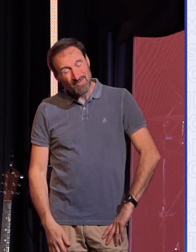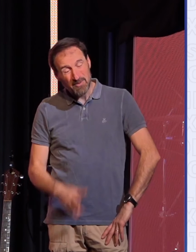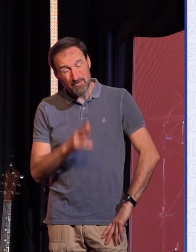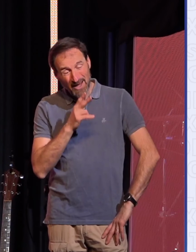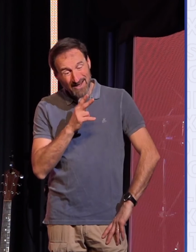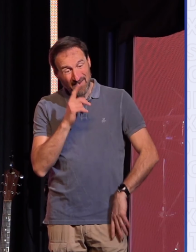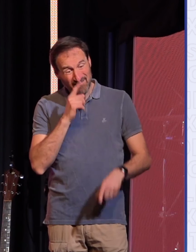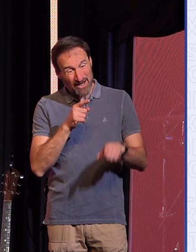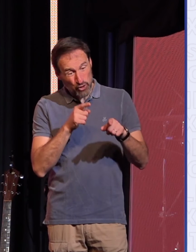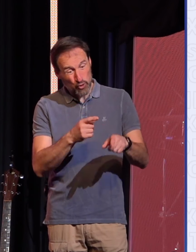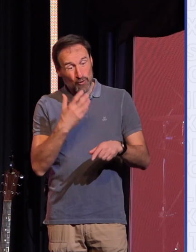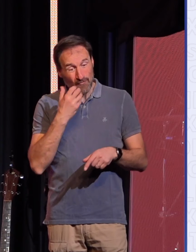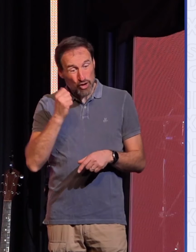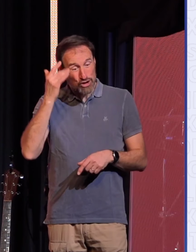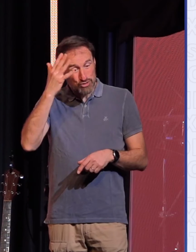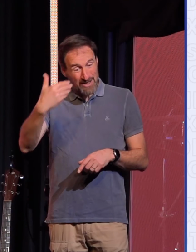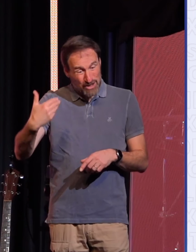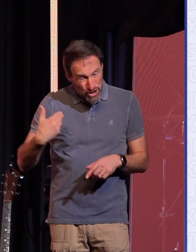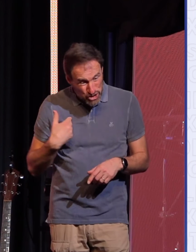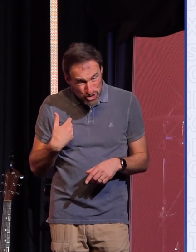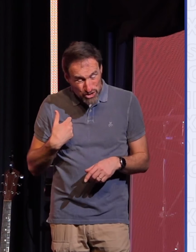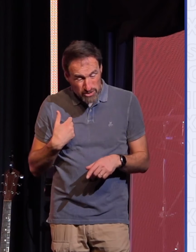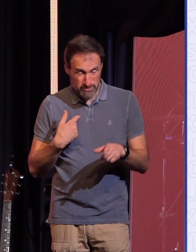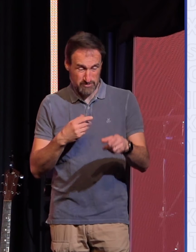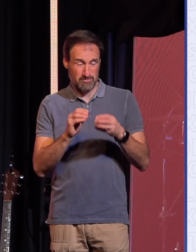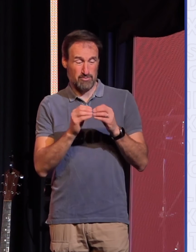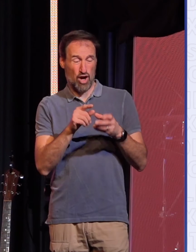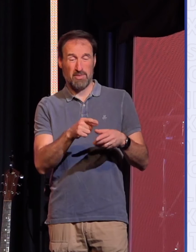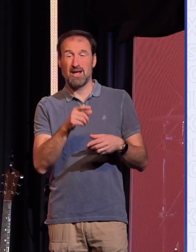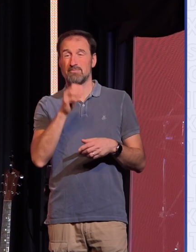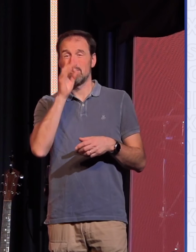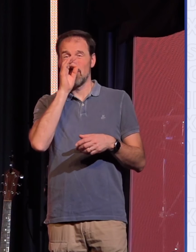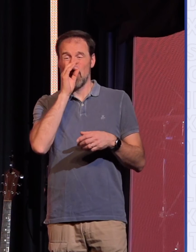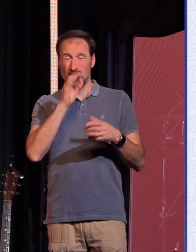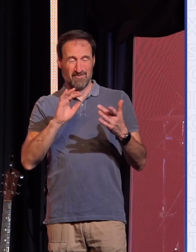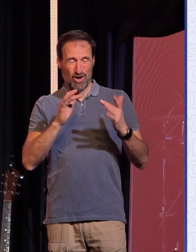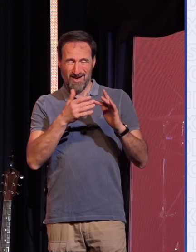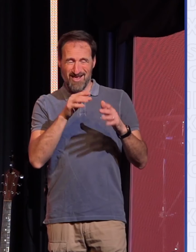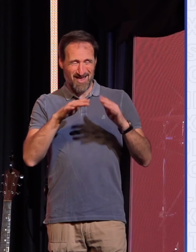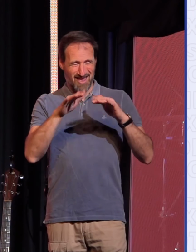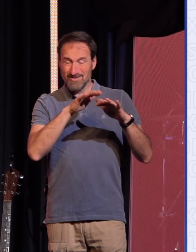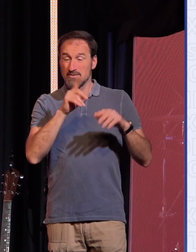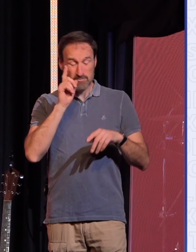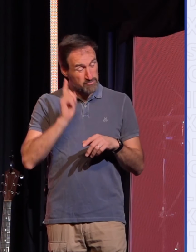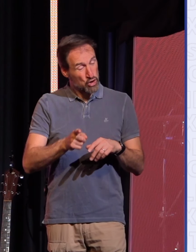wünschst, bekomm dieses Problem in den Griff.